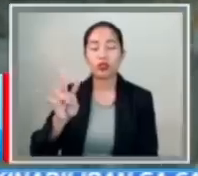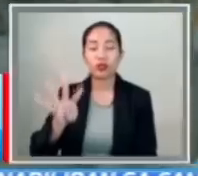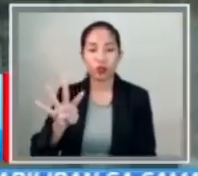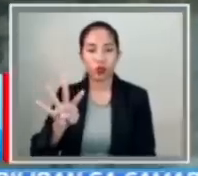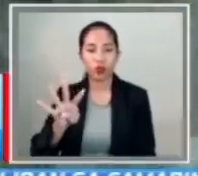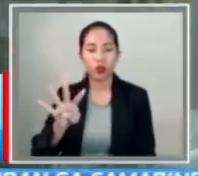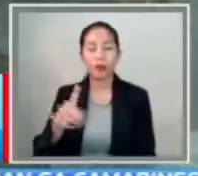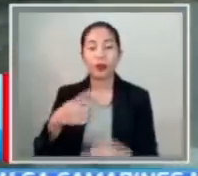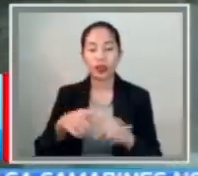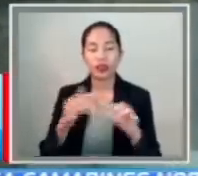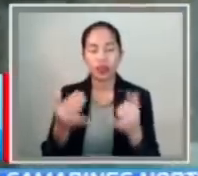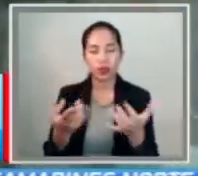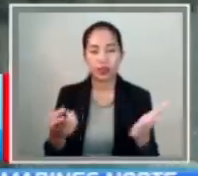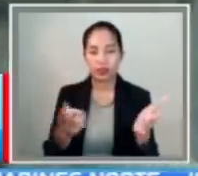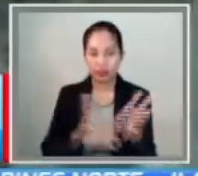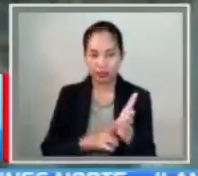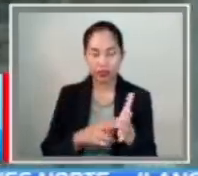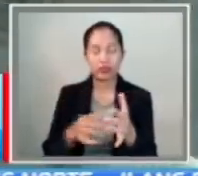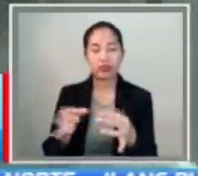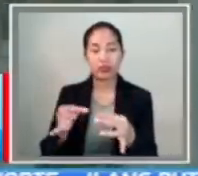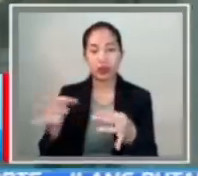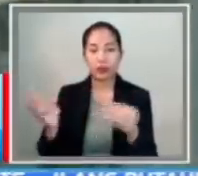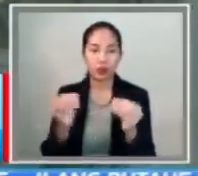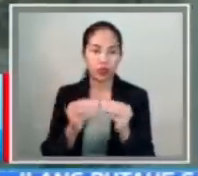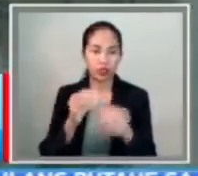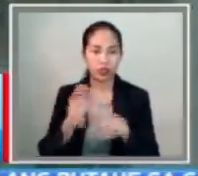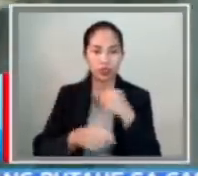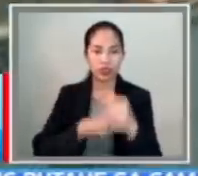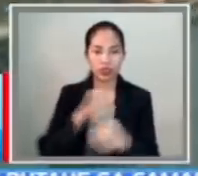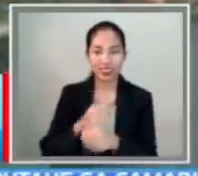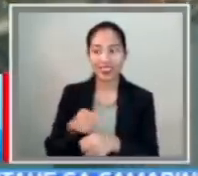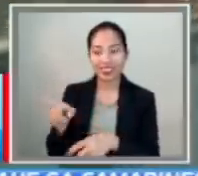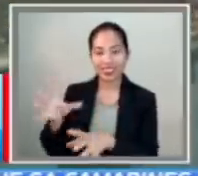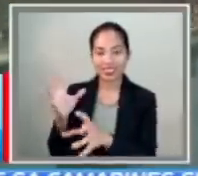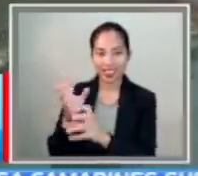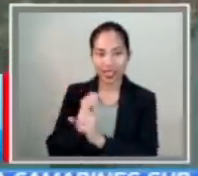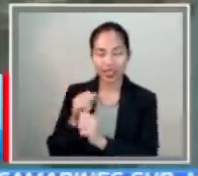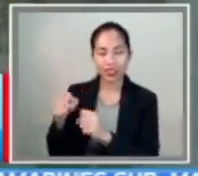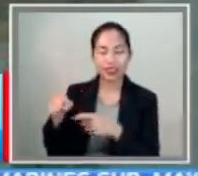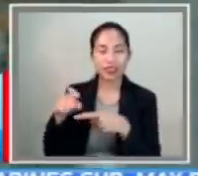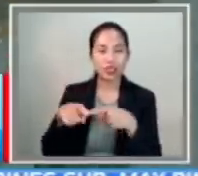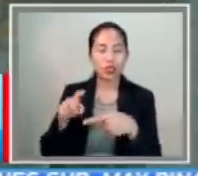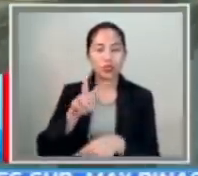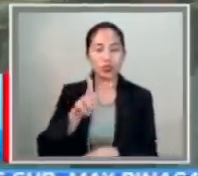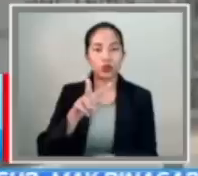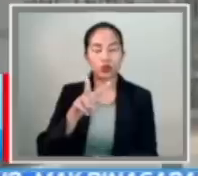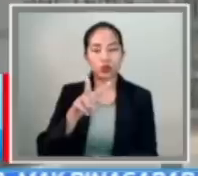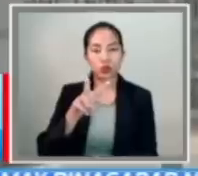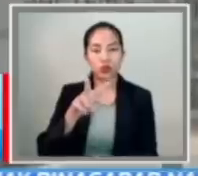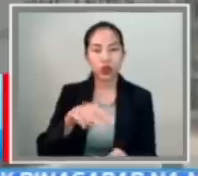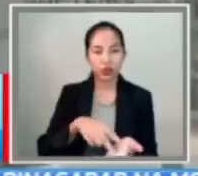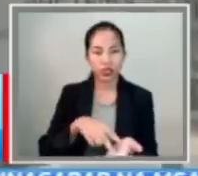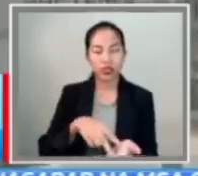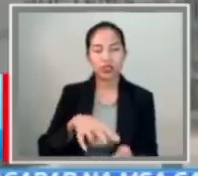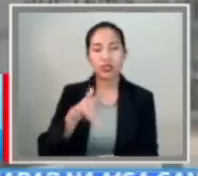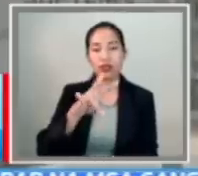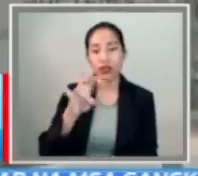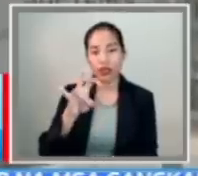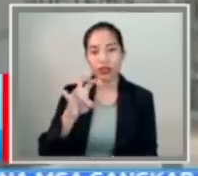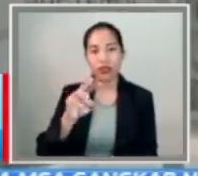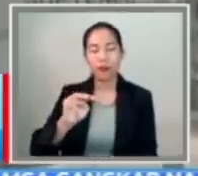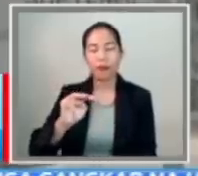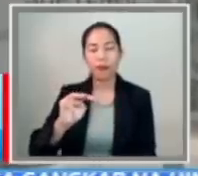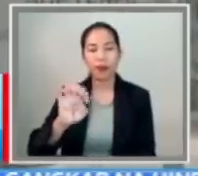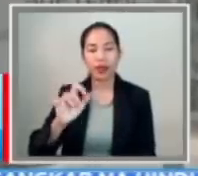ng natural gas ang 3 planta na may kabuuang generating capacity na 2,700 megawatts, katumbas ng hanggang 30%